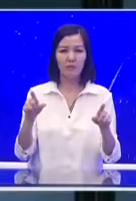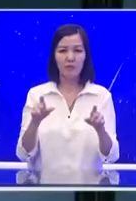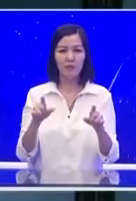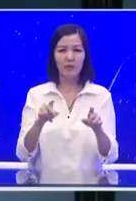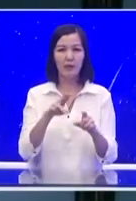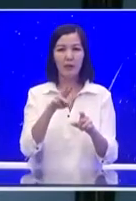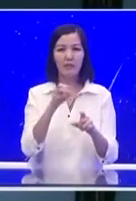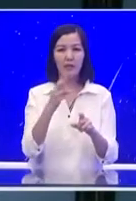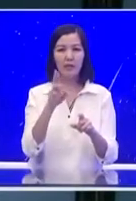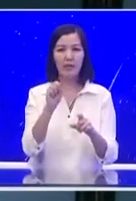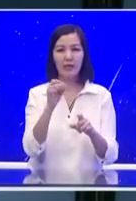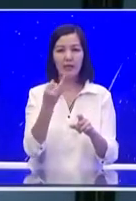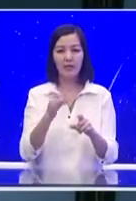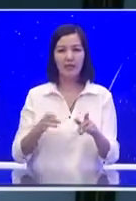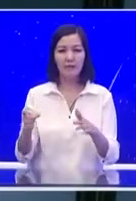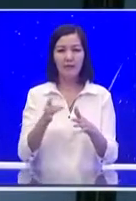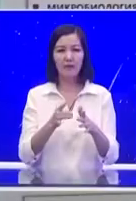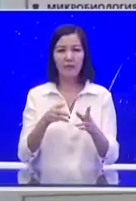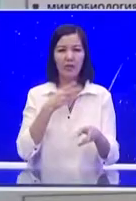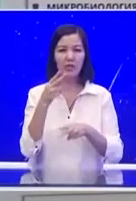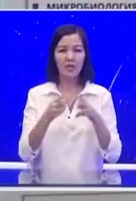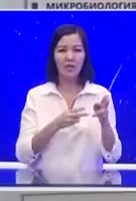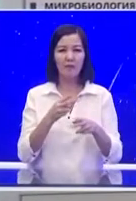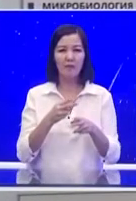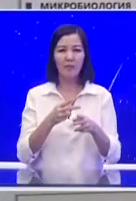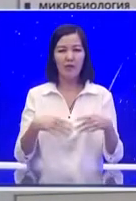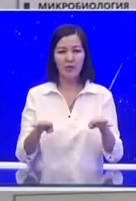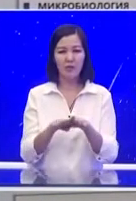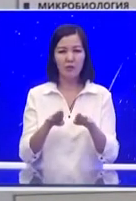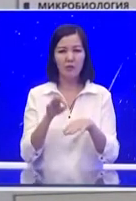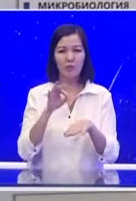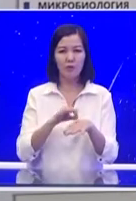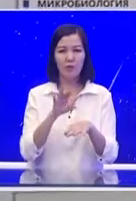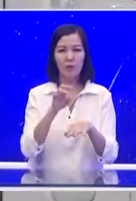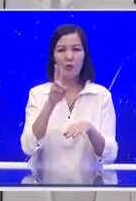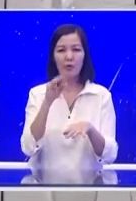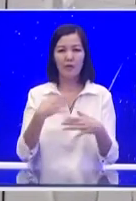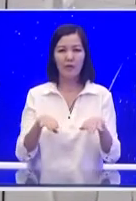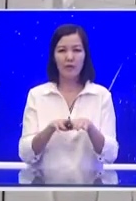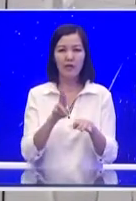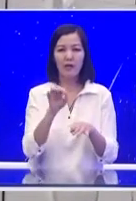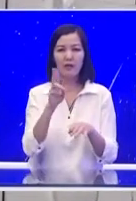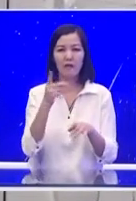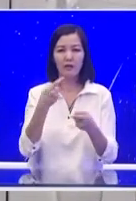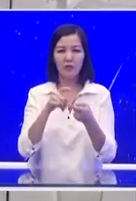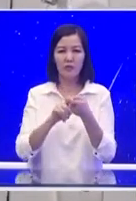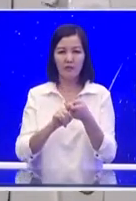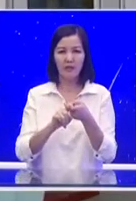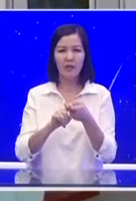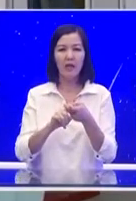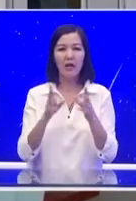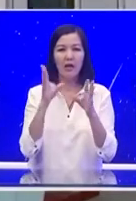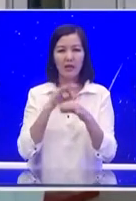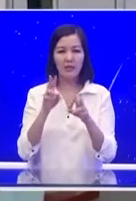врачебной амбулатории села Мирей Карасайского района с жалобами на симптомы, схожие как с ОРВИ, так и с коронавирусной инфекцией.